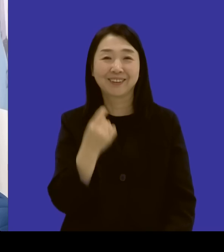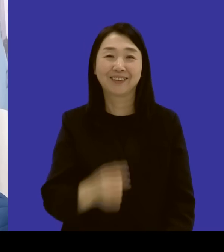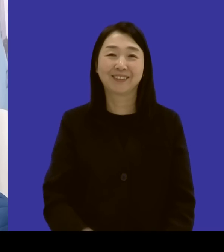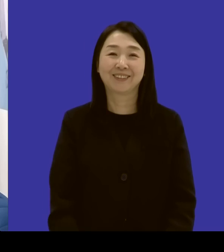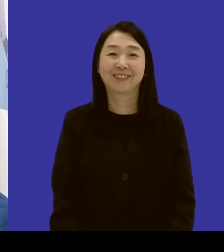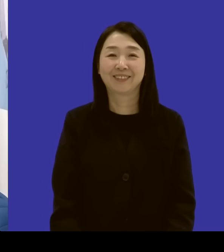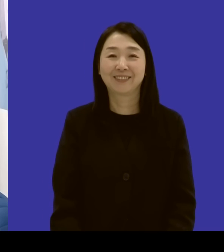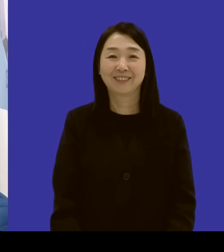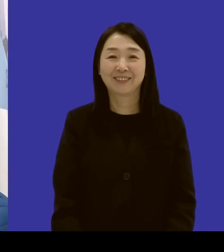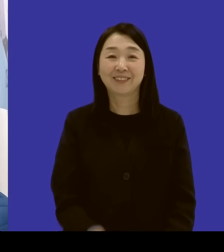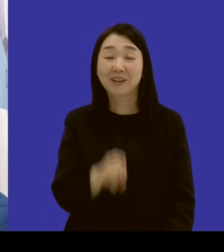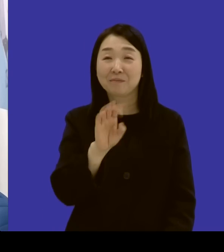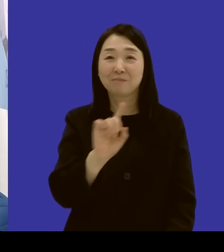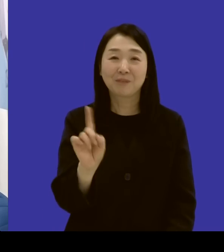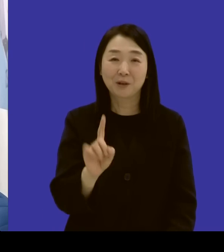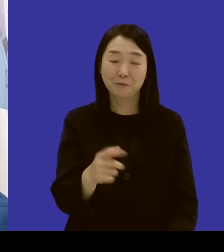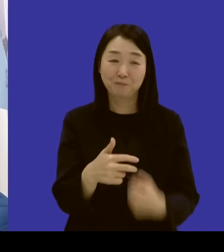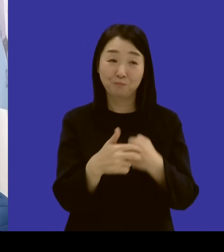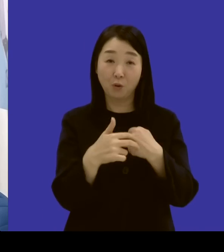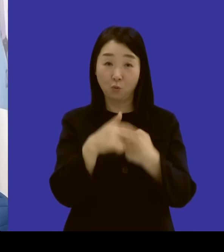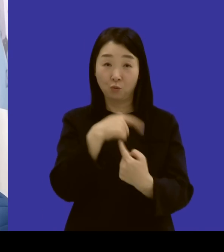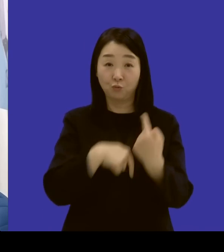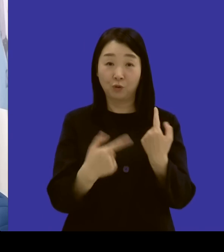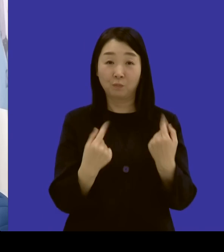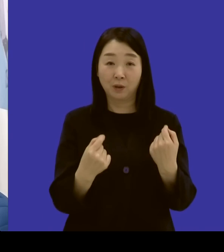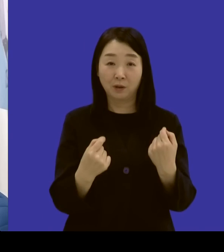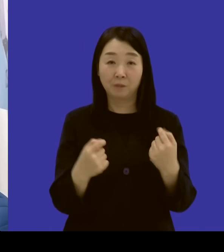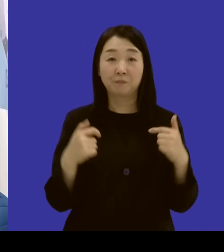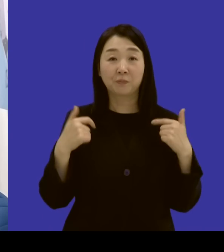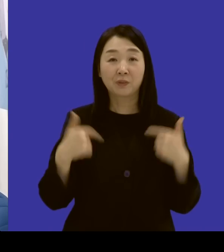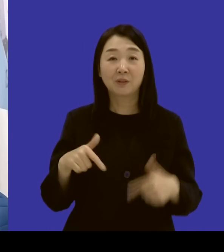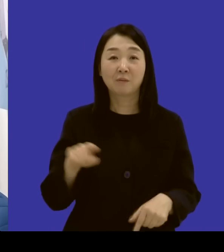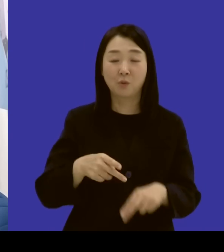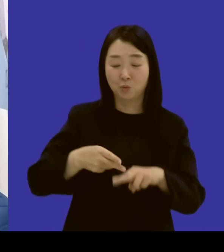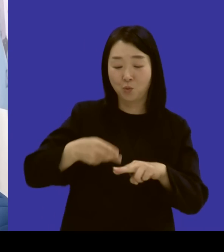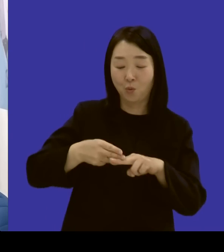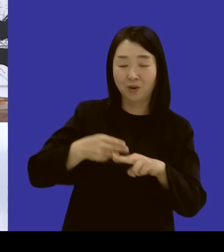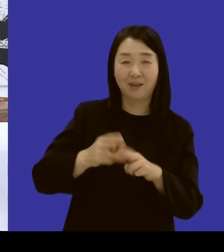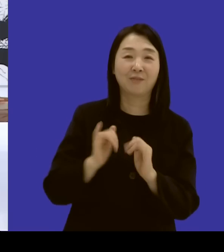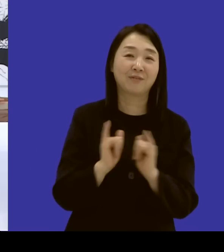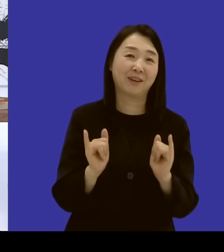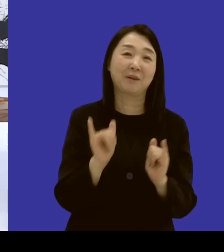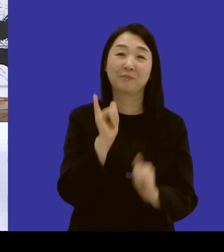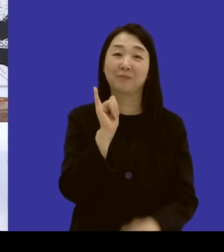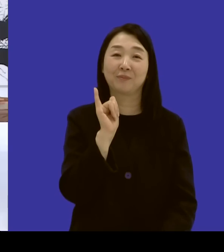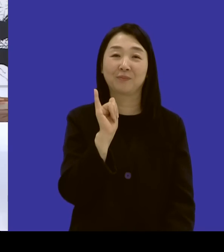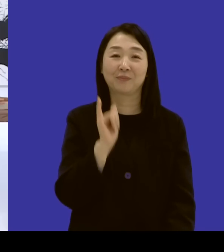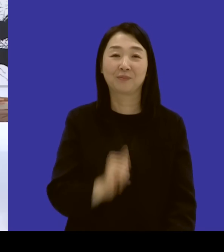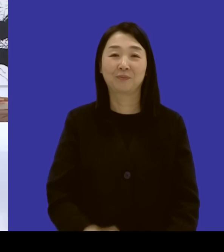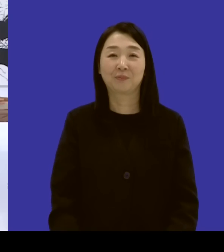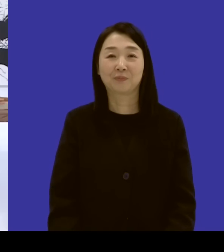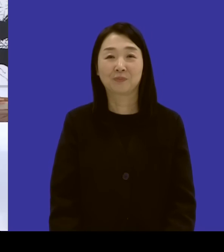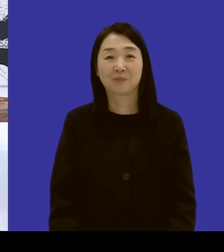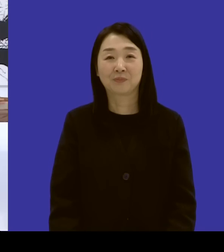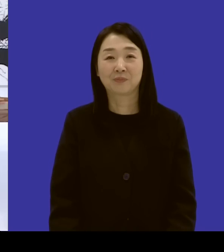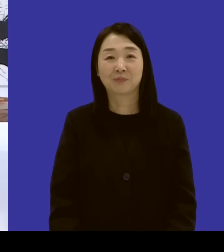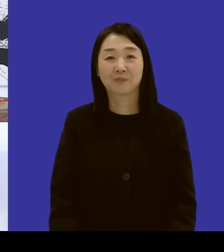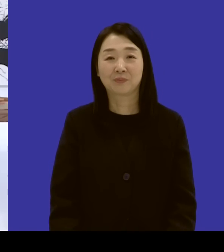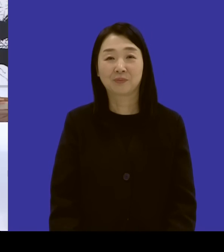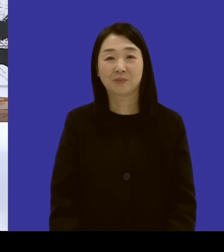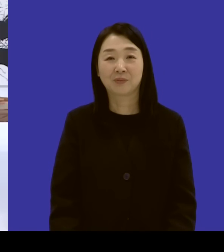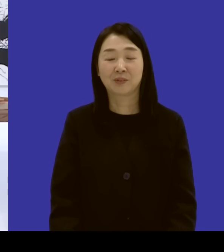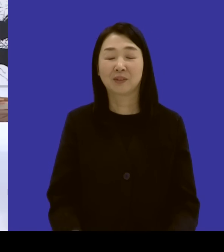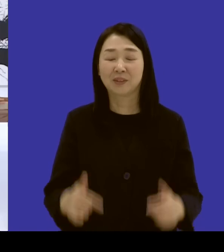이제 제가 말씀드렸지만 병원을 하기 때문에 늘 이 요리를 하시는 분이 계셨어요. 그래서 예. 이제 사람들을 위해서